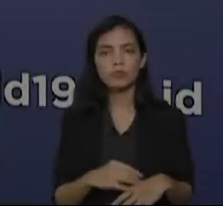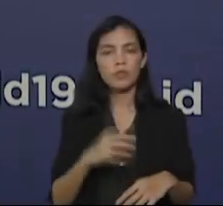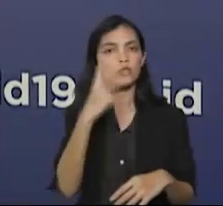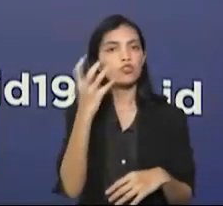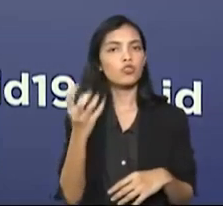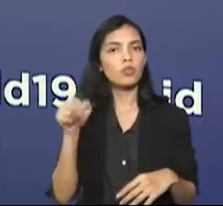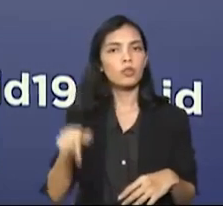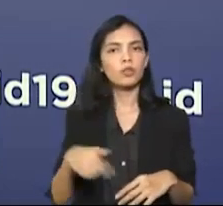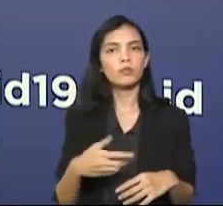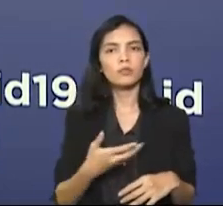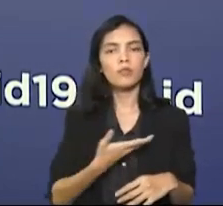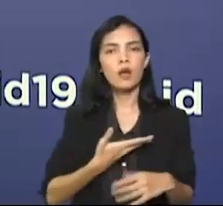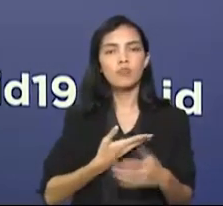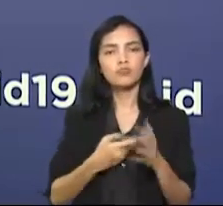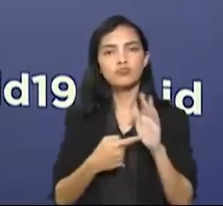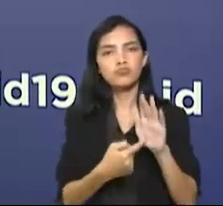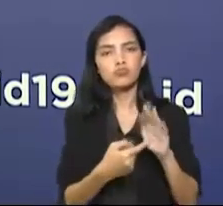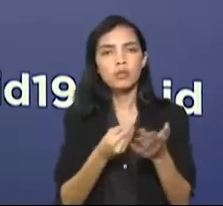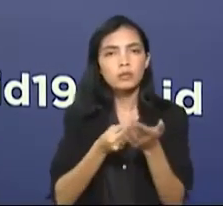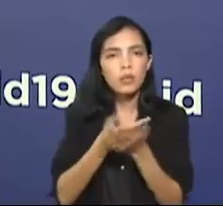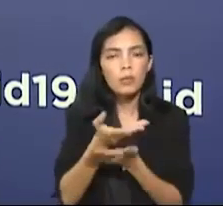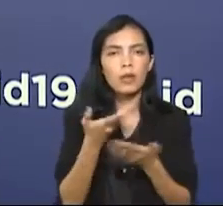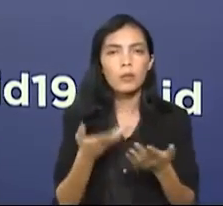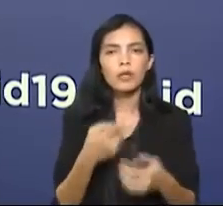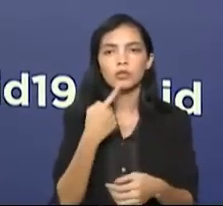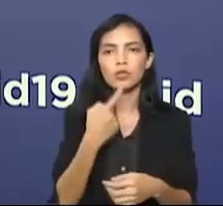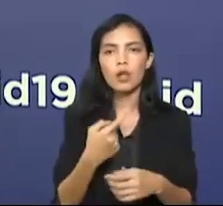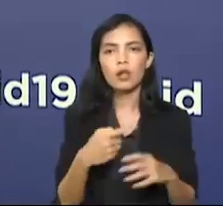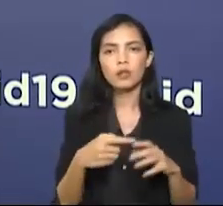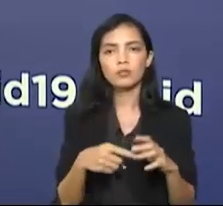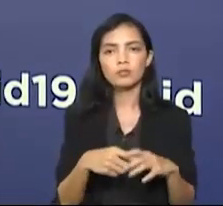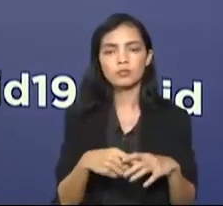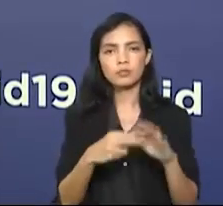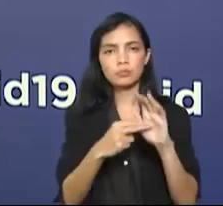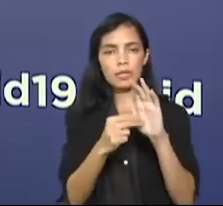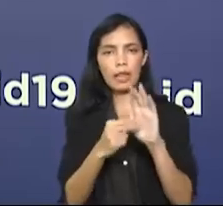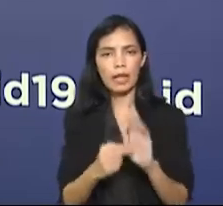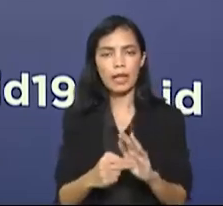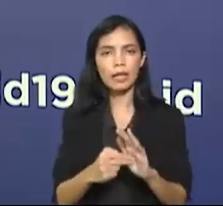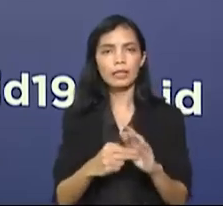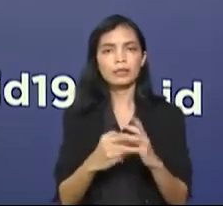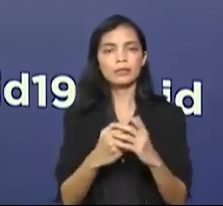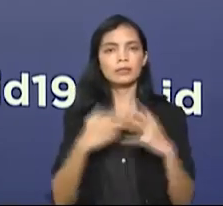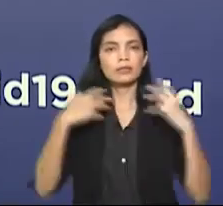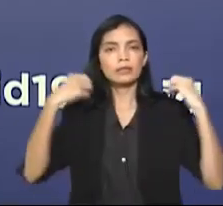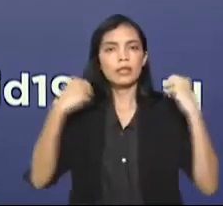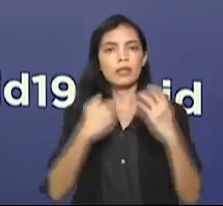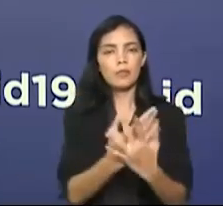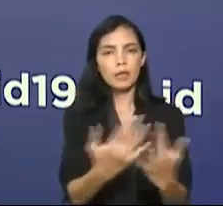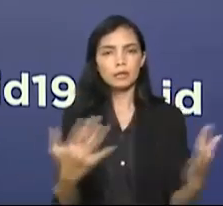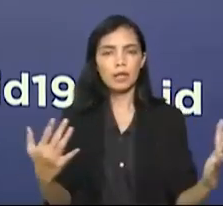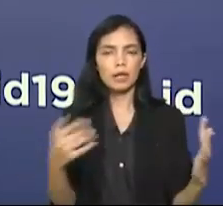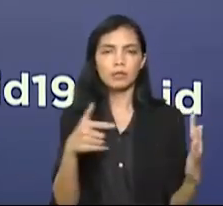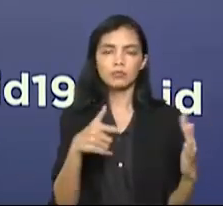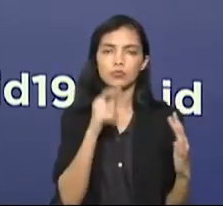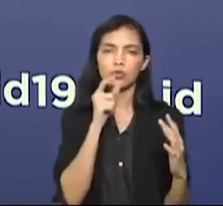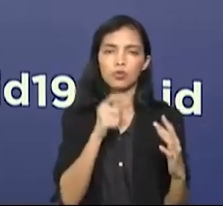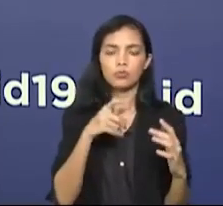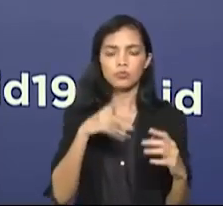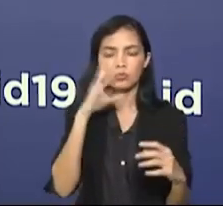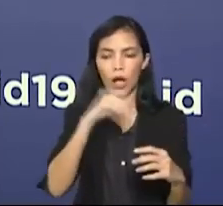Hai pada sore hari ini kami akan menyampaikan penggunaan indikator kesehatan masyarakat sebagai navigasi utama